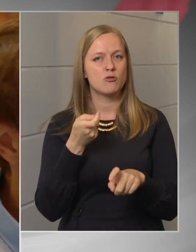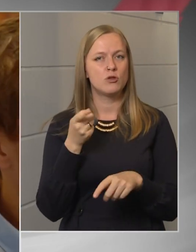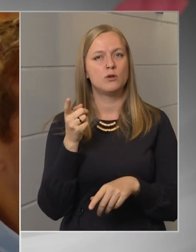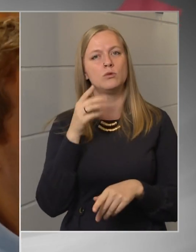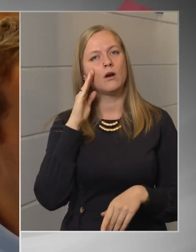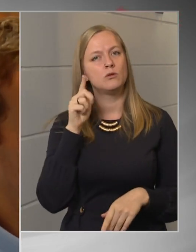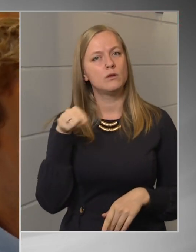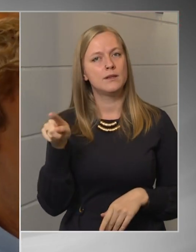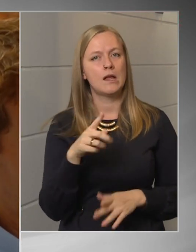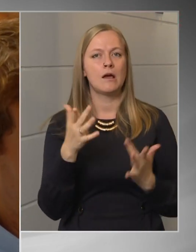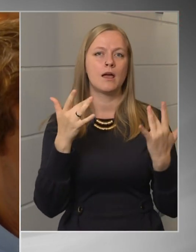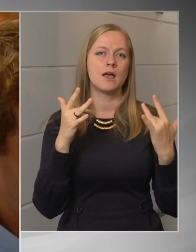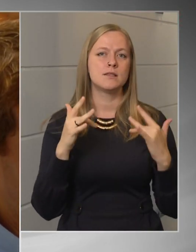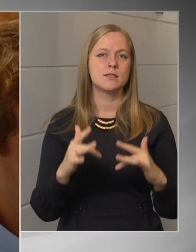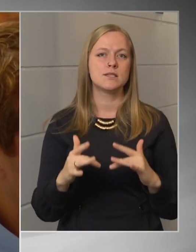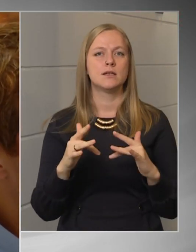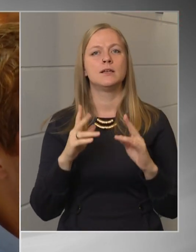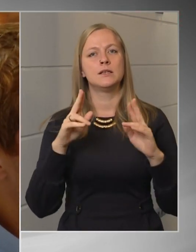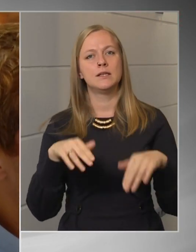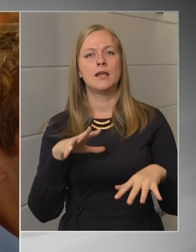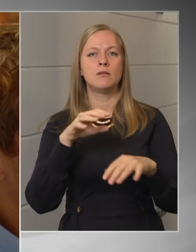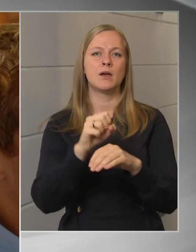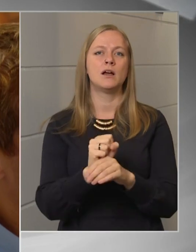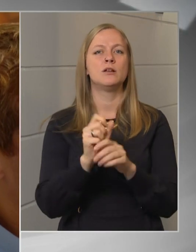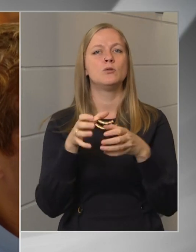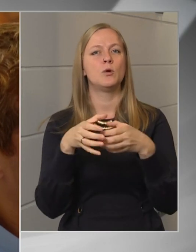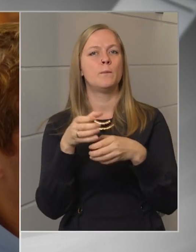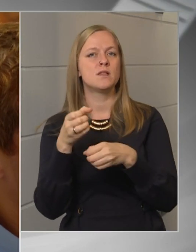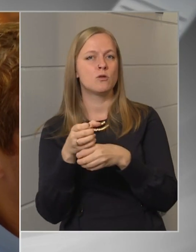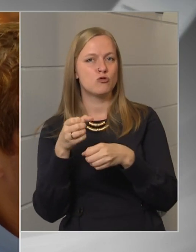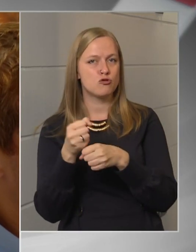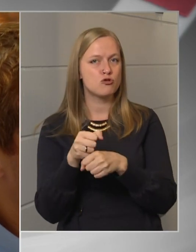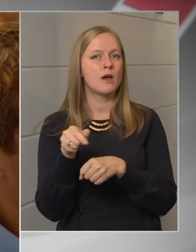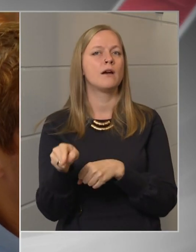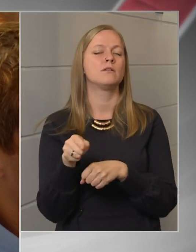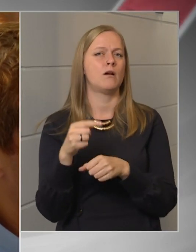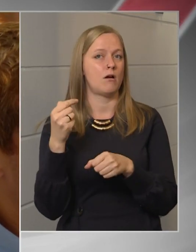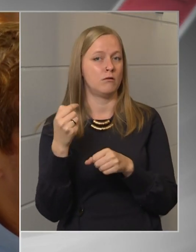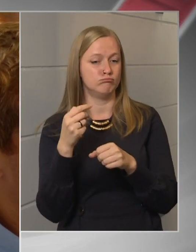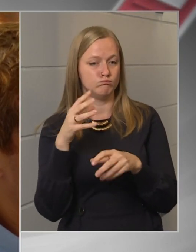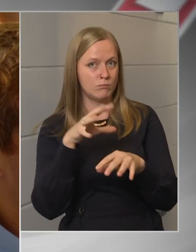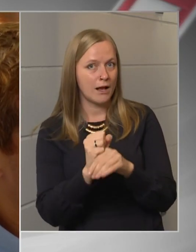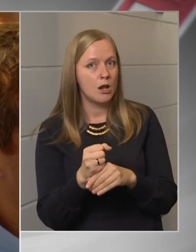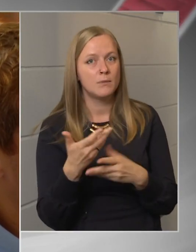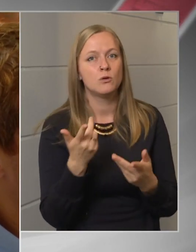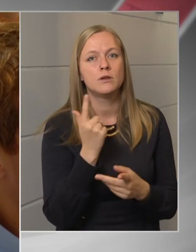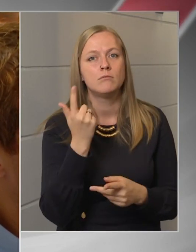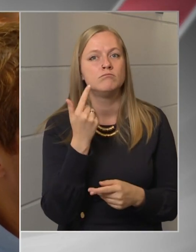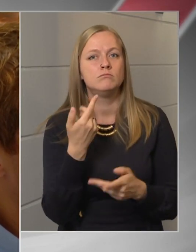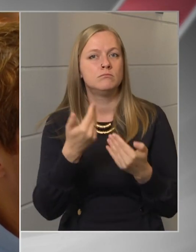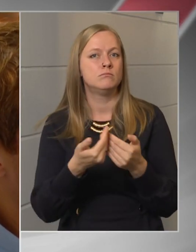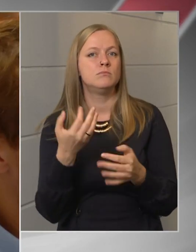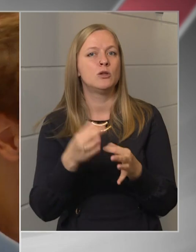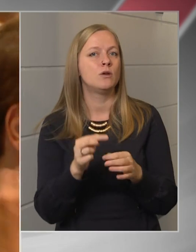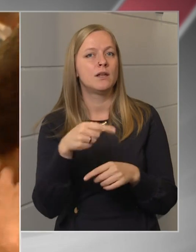katonák helyszíni ténymegállapítóbizottság az a végére itotta annak, hogy mi történt ott, milyen